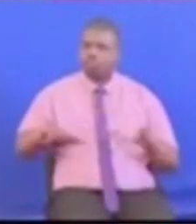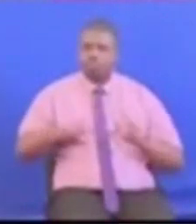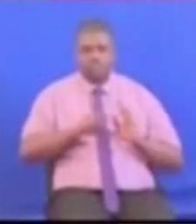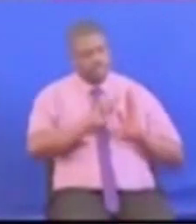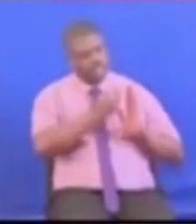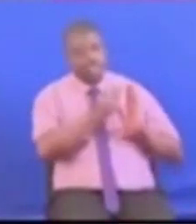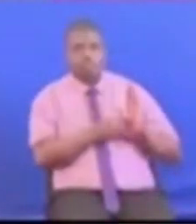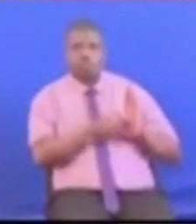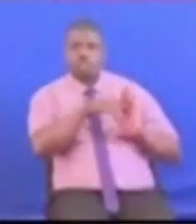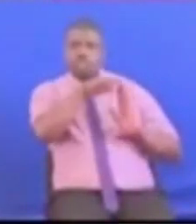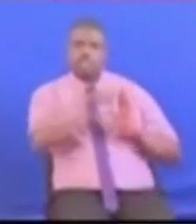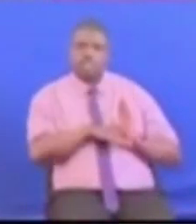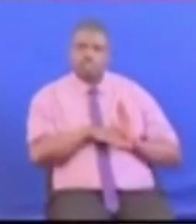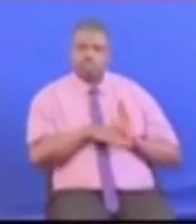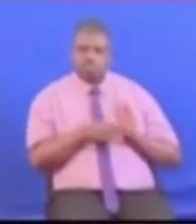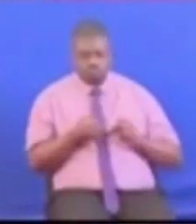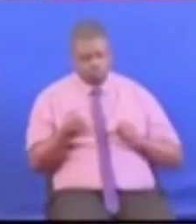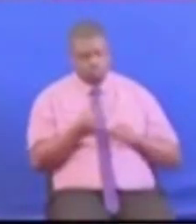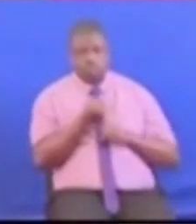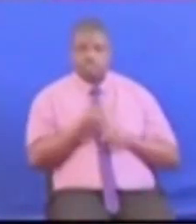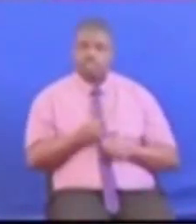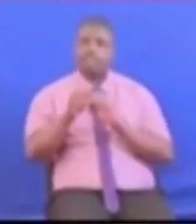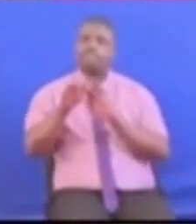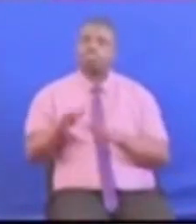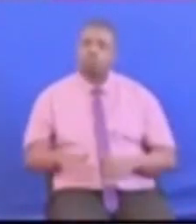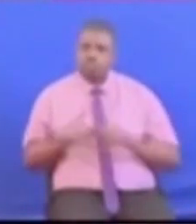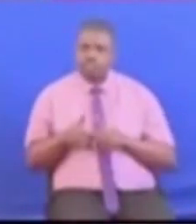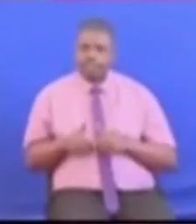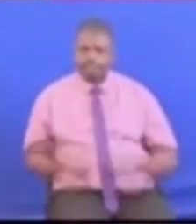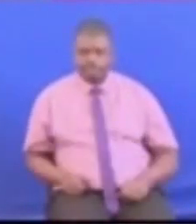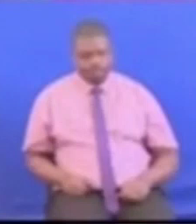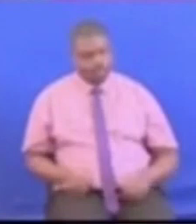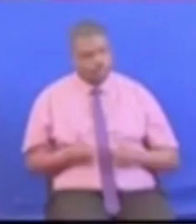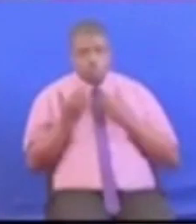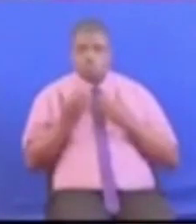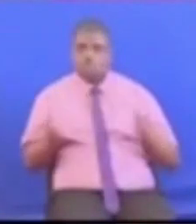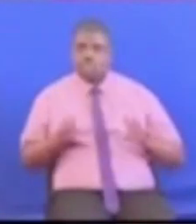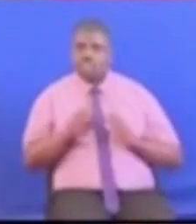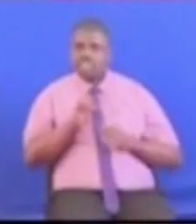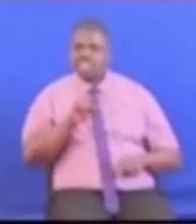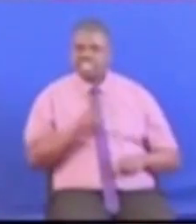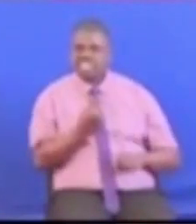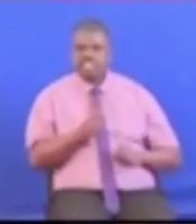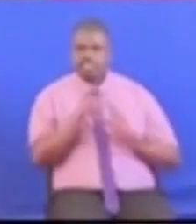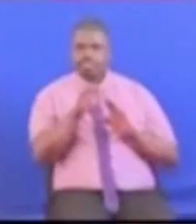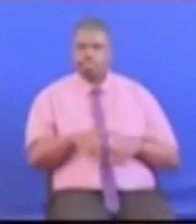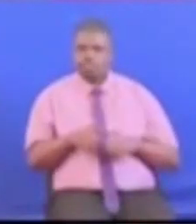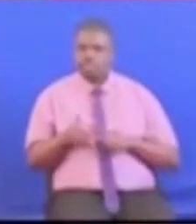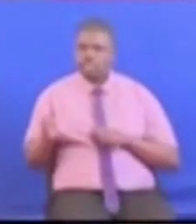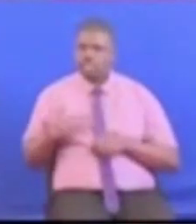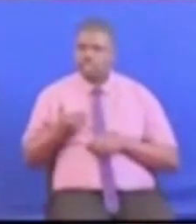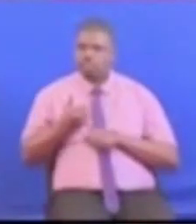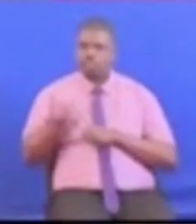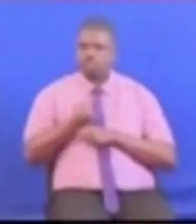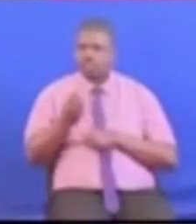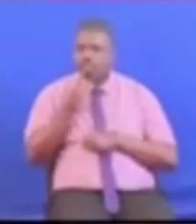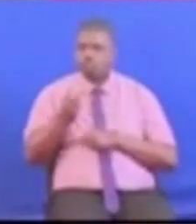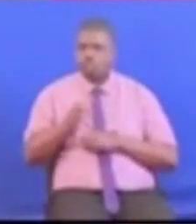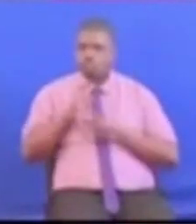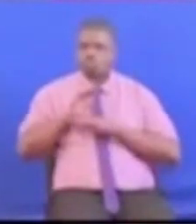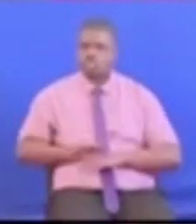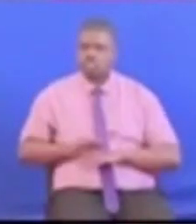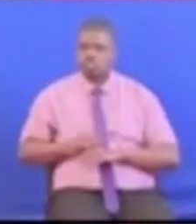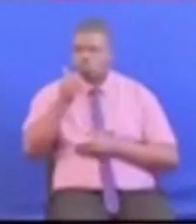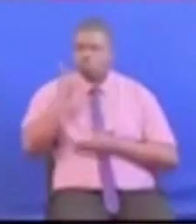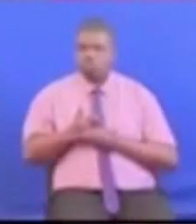kanuni na taratibu za uendeshaji bunge ambazo zinaweka wazi ni nini mbunge anapaswa kufanya anapoona hajaridhishwa